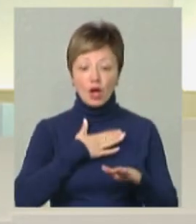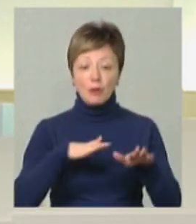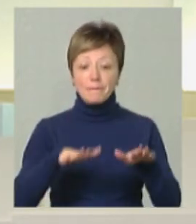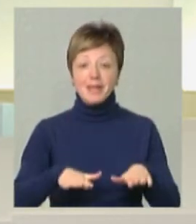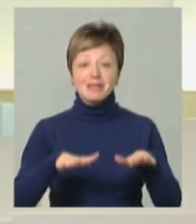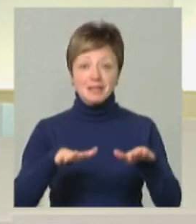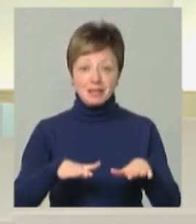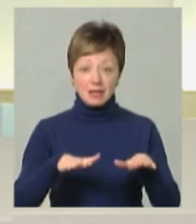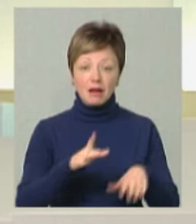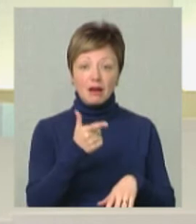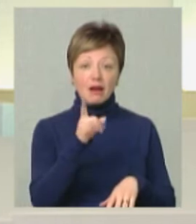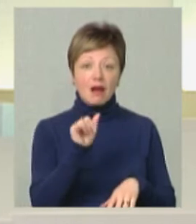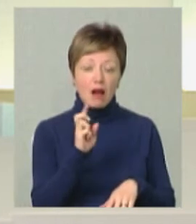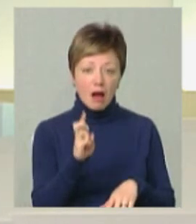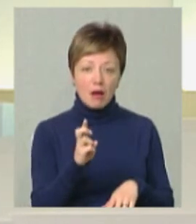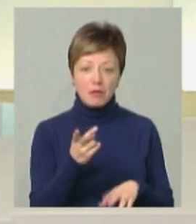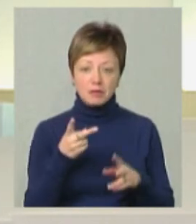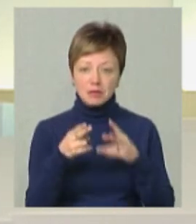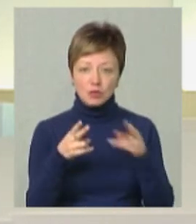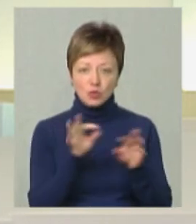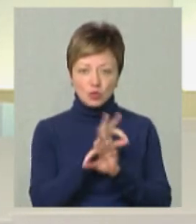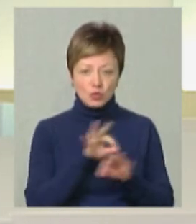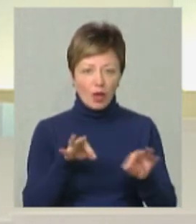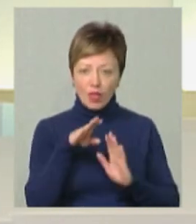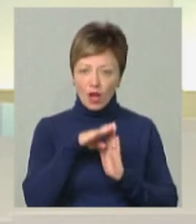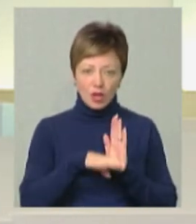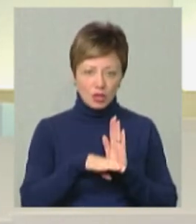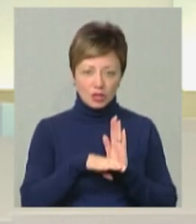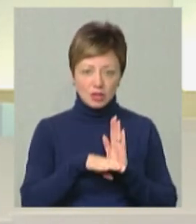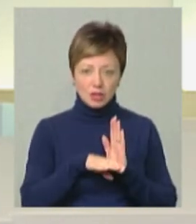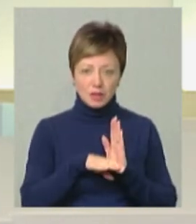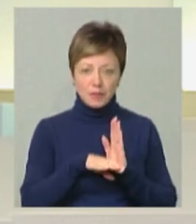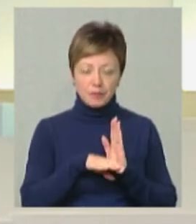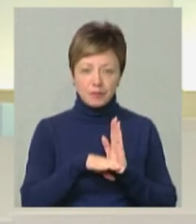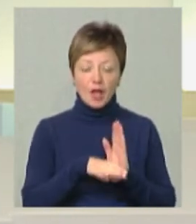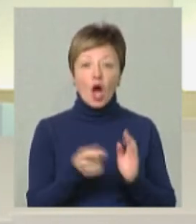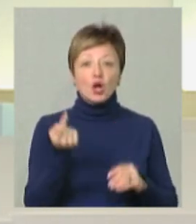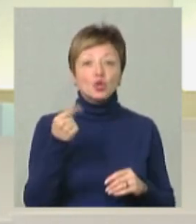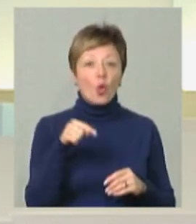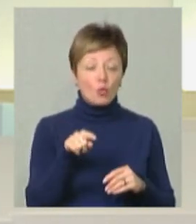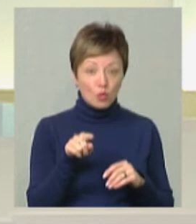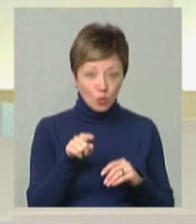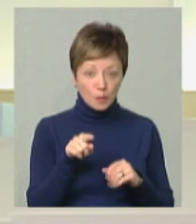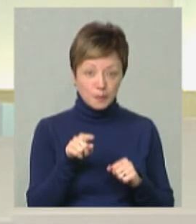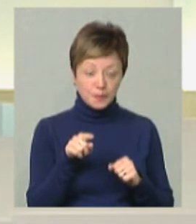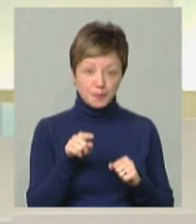нашої флори, граб, який стрижеться чудово, не гірше, ніж тис чи самшит. Тому,